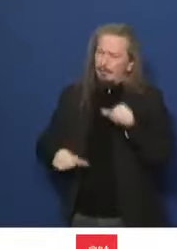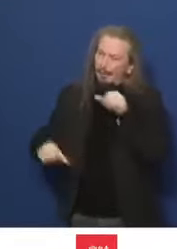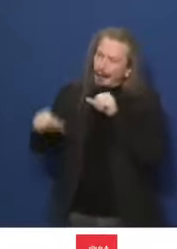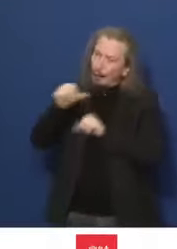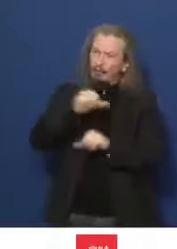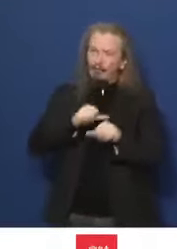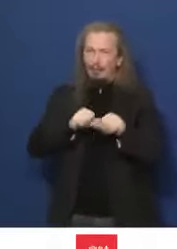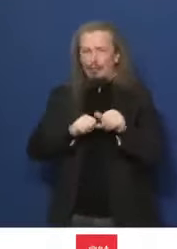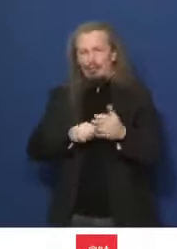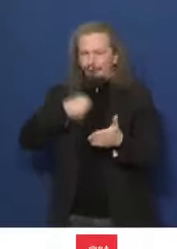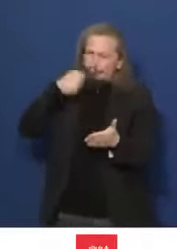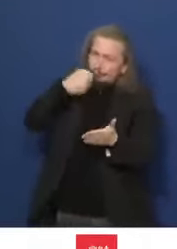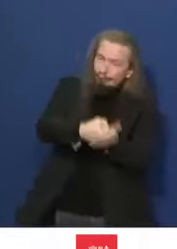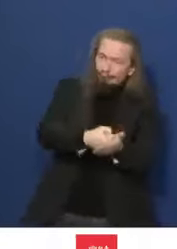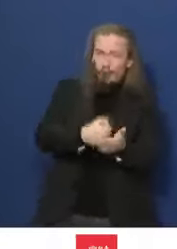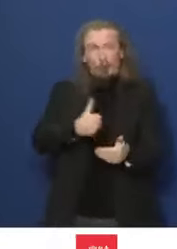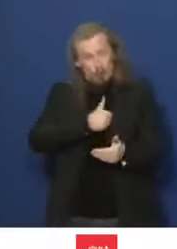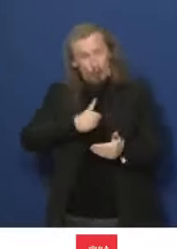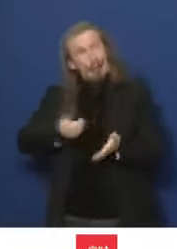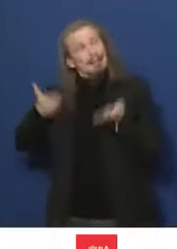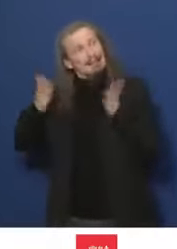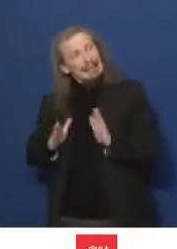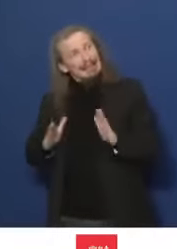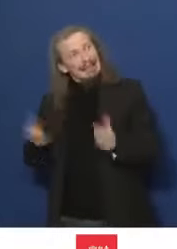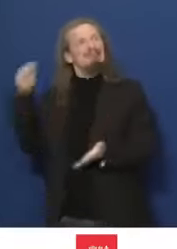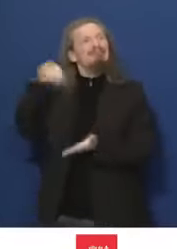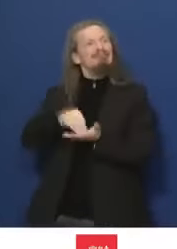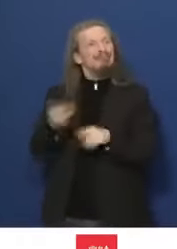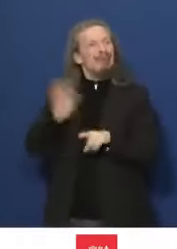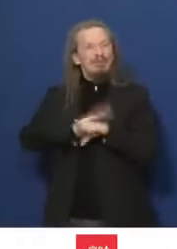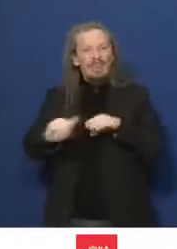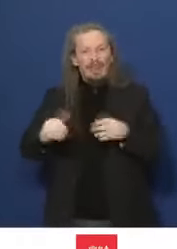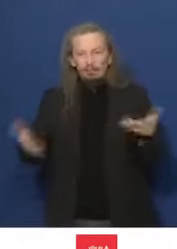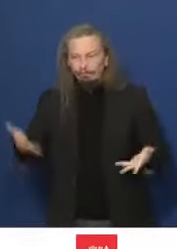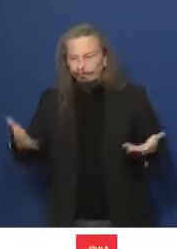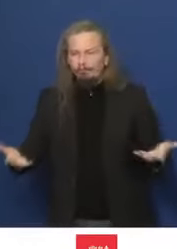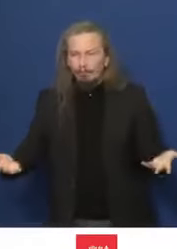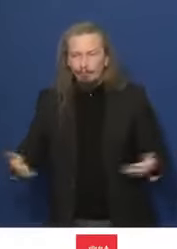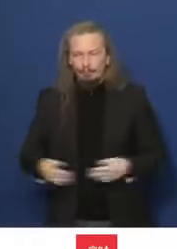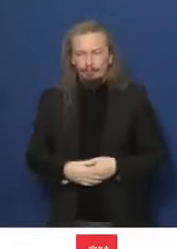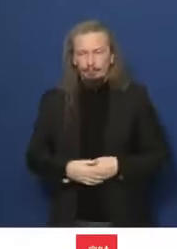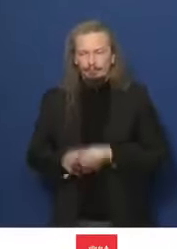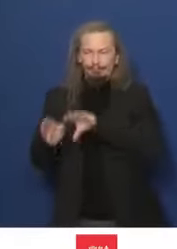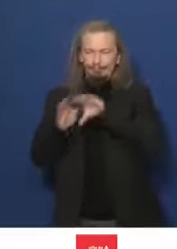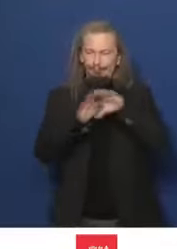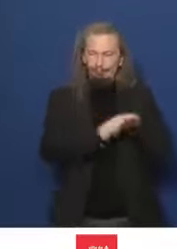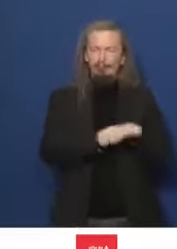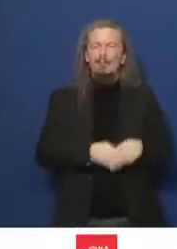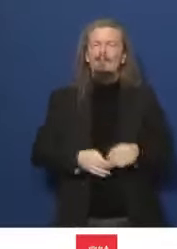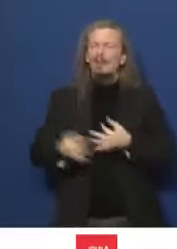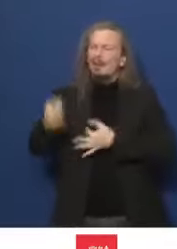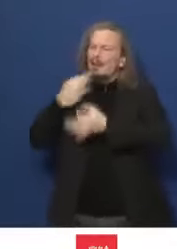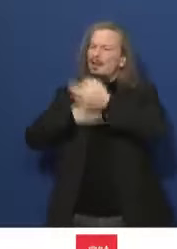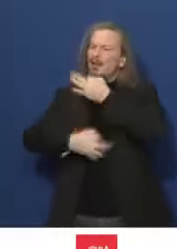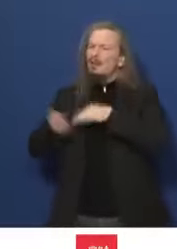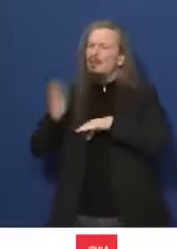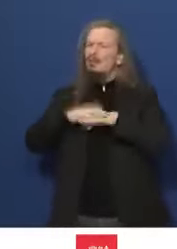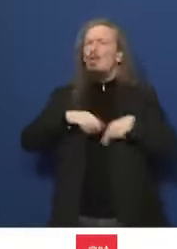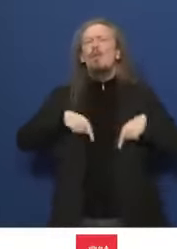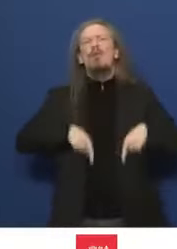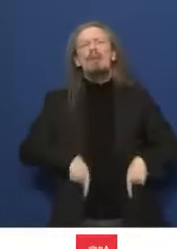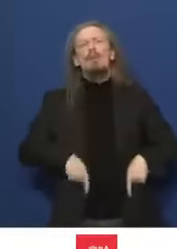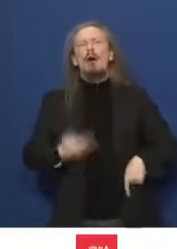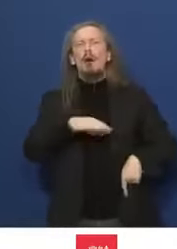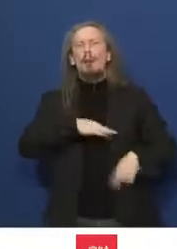remplissions les conditions que nous nous étions fixées nous-mêmes dans le plan. Je reviens ensuite sur ce que vous avez dit sur le gouvernement à quelques